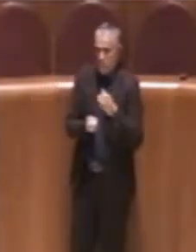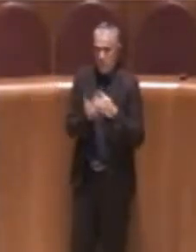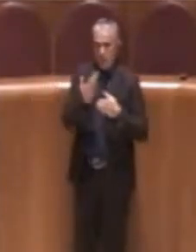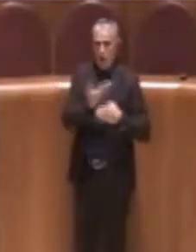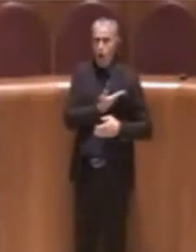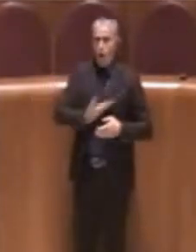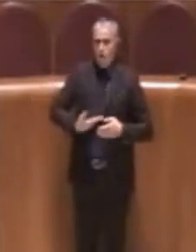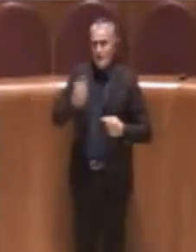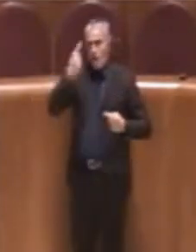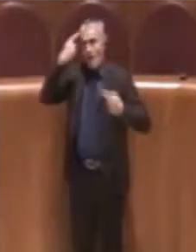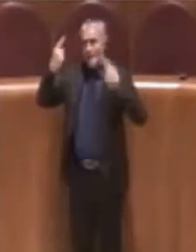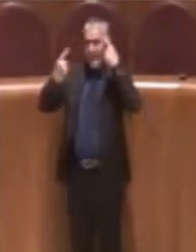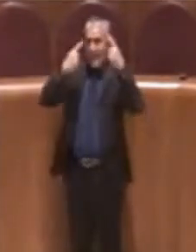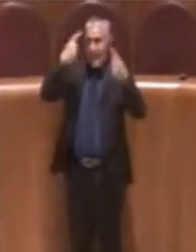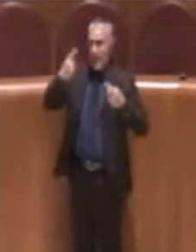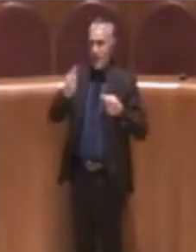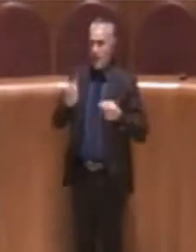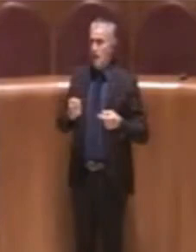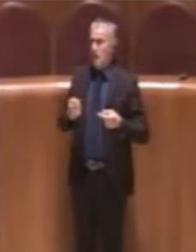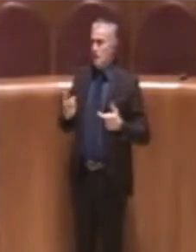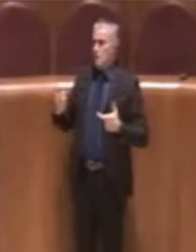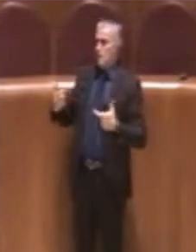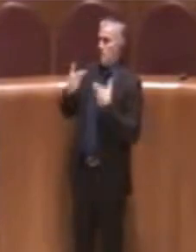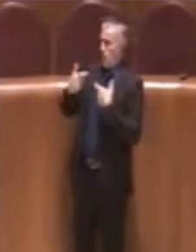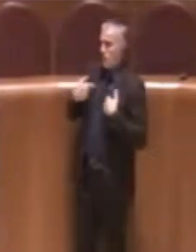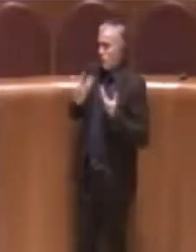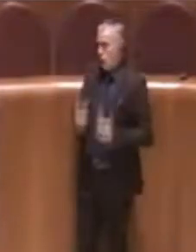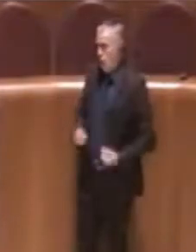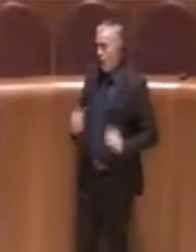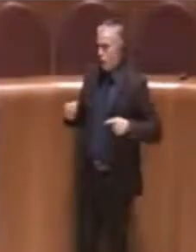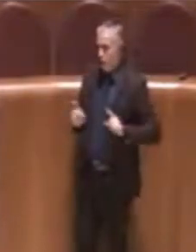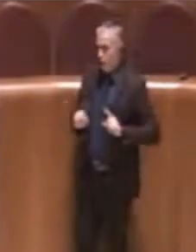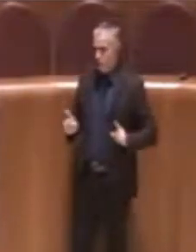consigliare, e questo sinceramente non lo possiamo accettare.